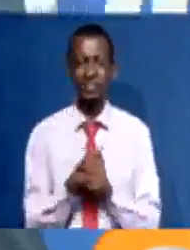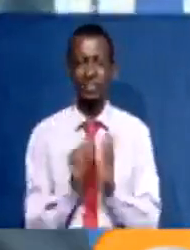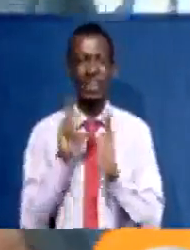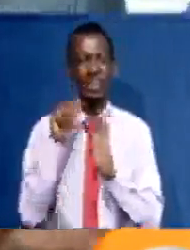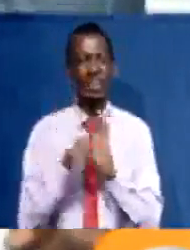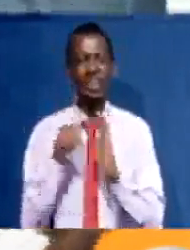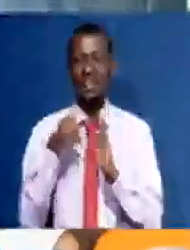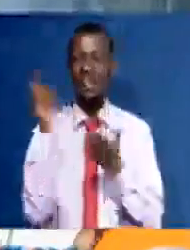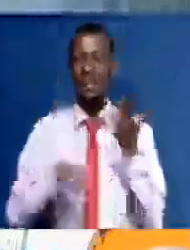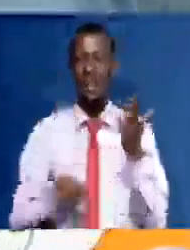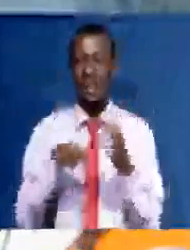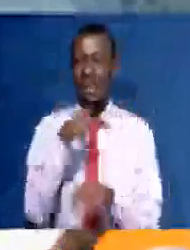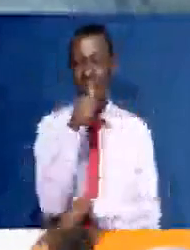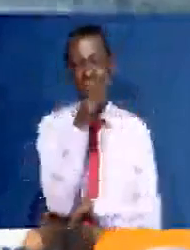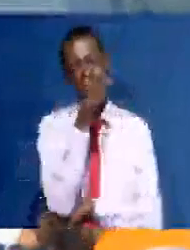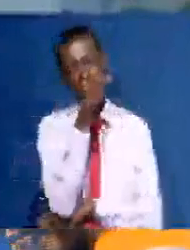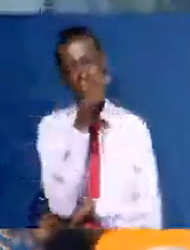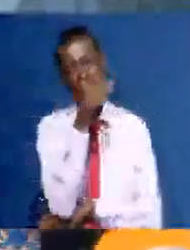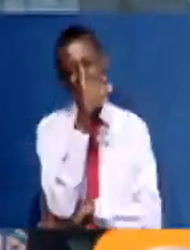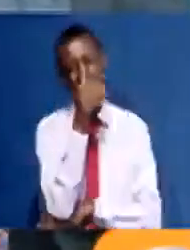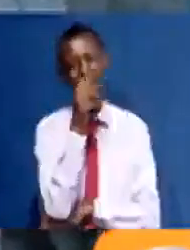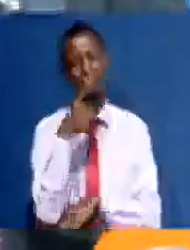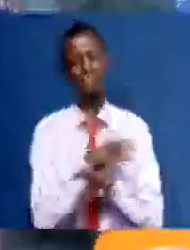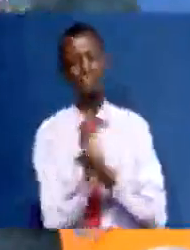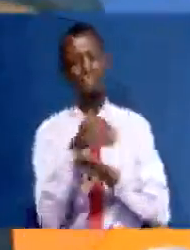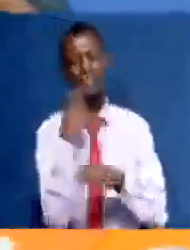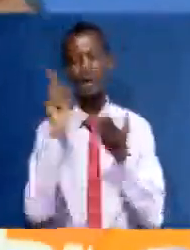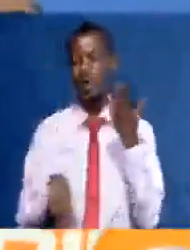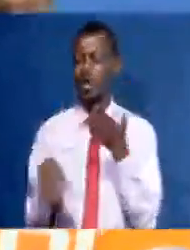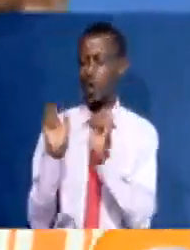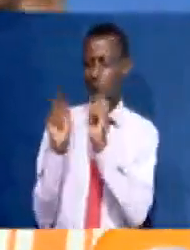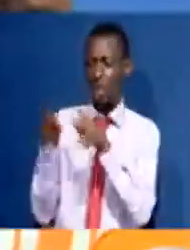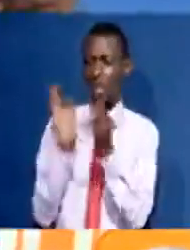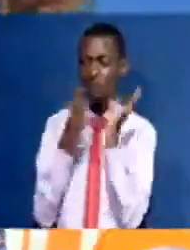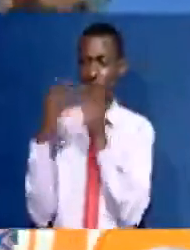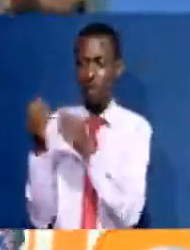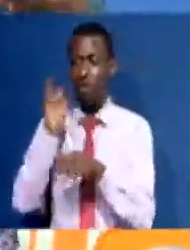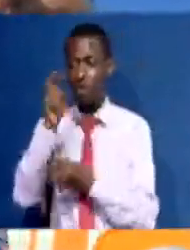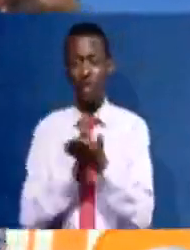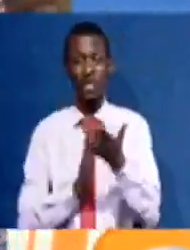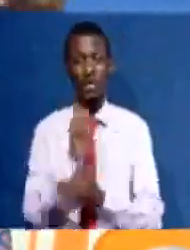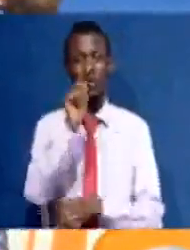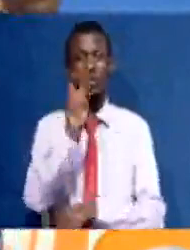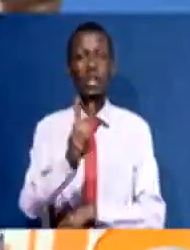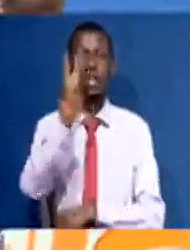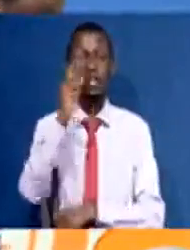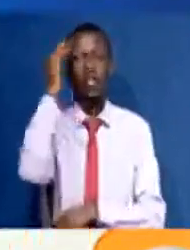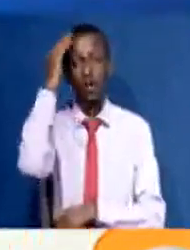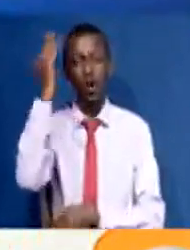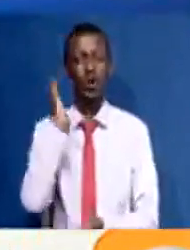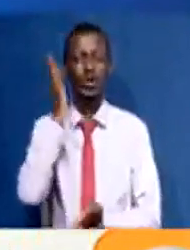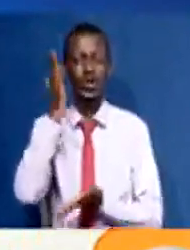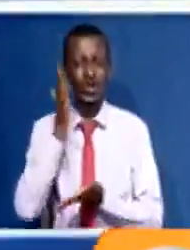Wakaniambia ni urongo, nikoni nikawaambia sawa. Nikienda huko mtaniona kwa TV ndio mjue ni